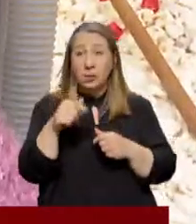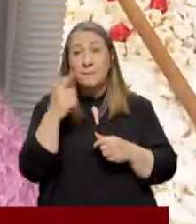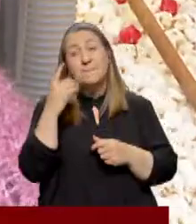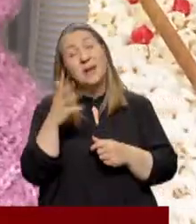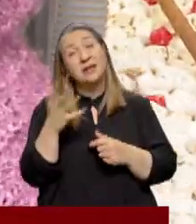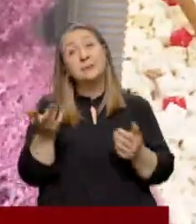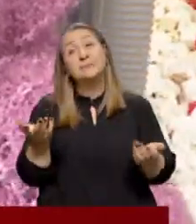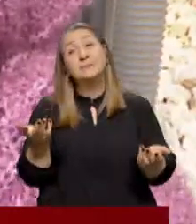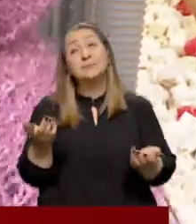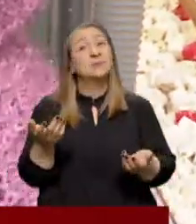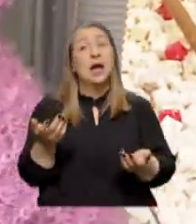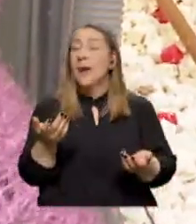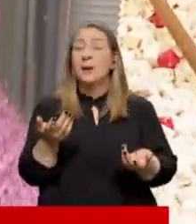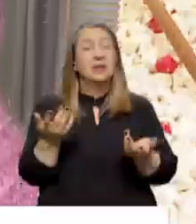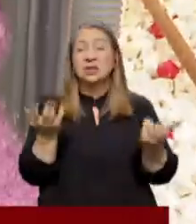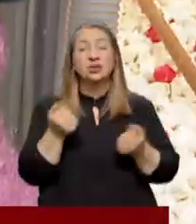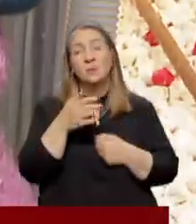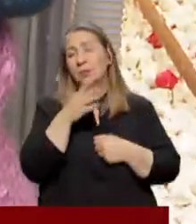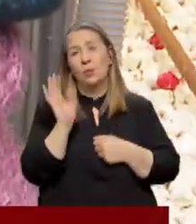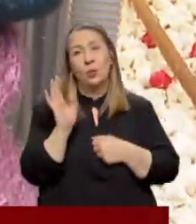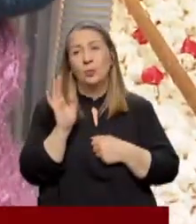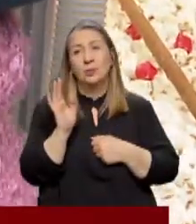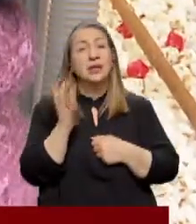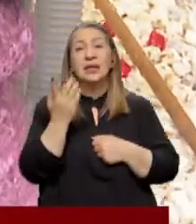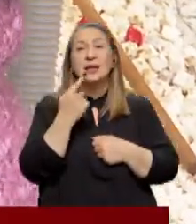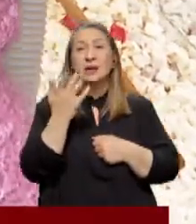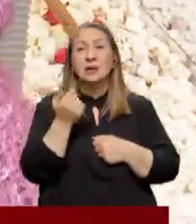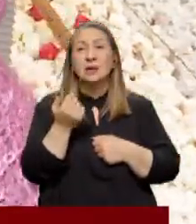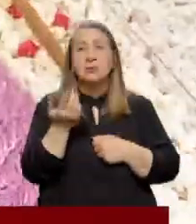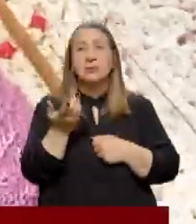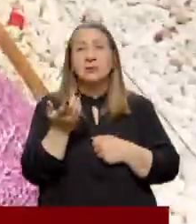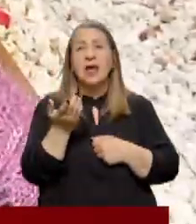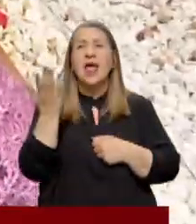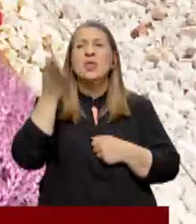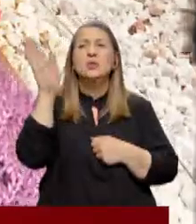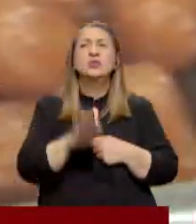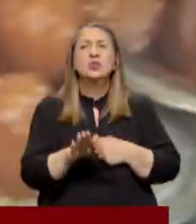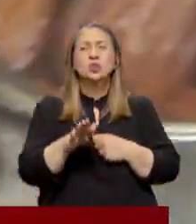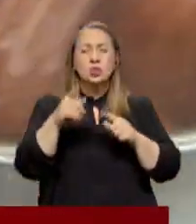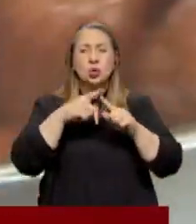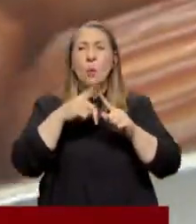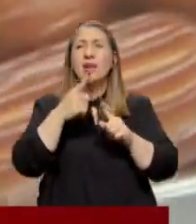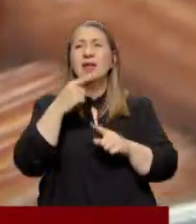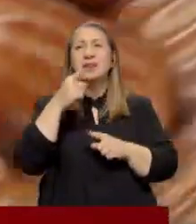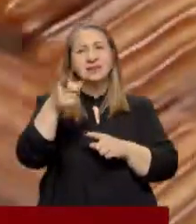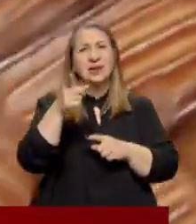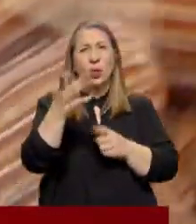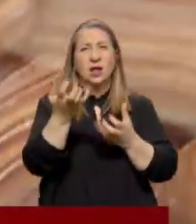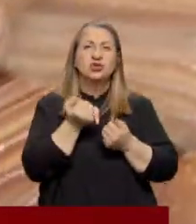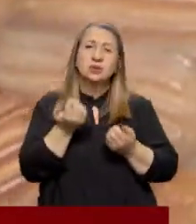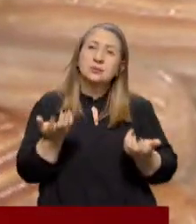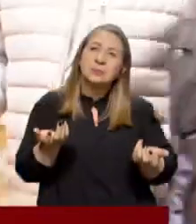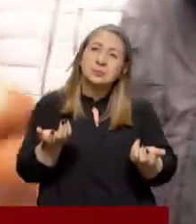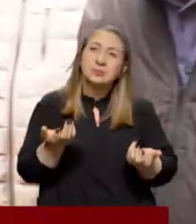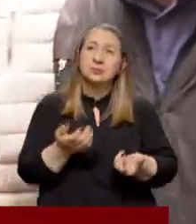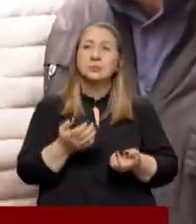Belki. Ama nasıl girecek bilmiyorum artık. Ne tatlısı girecek? En ucuzu tulumba tatlısıdır. Ona gücümüz yeter,